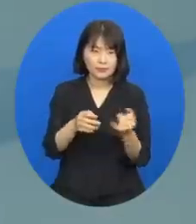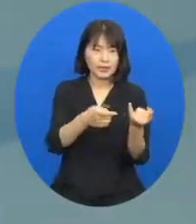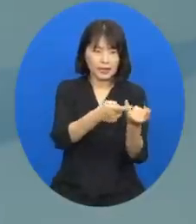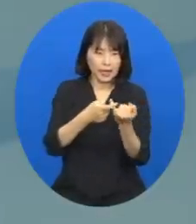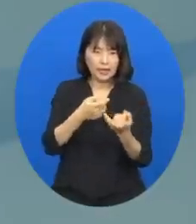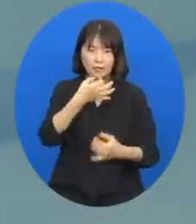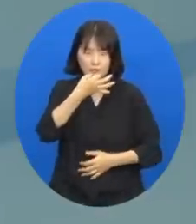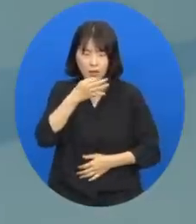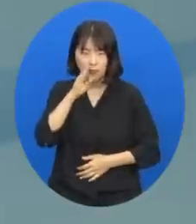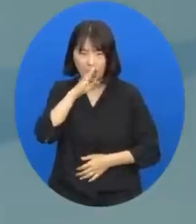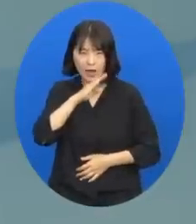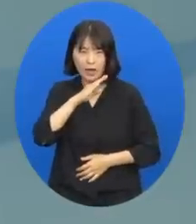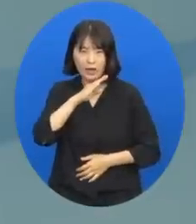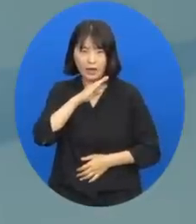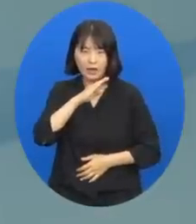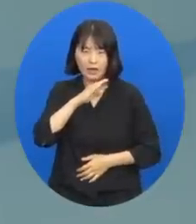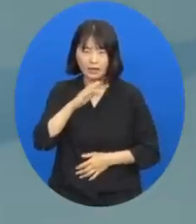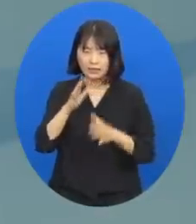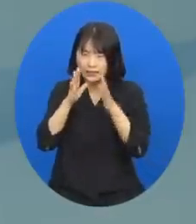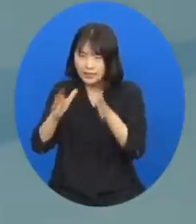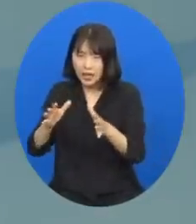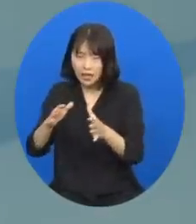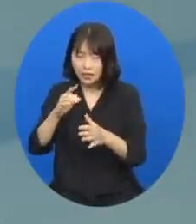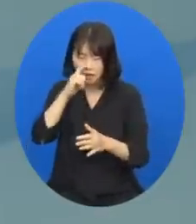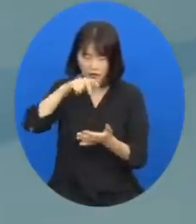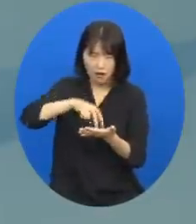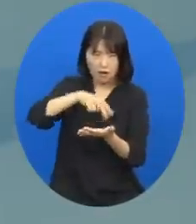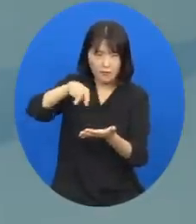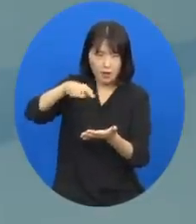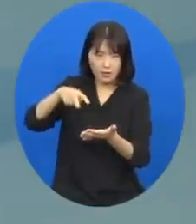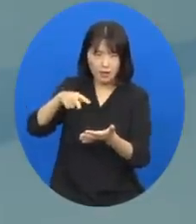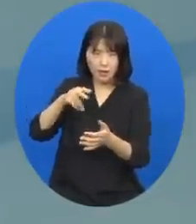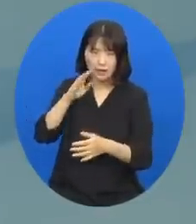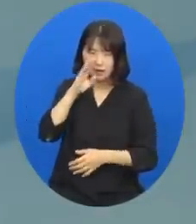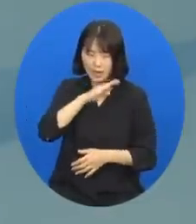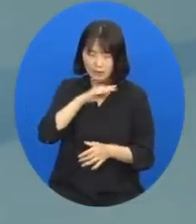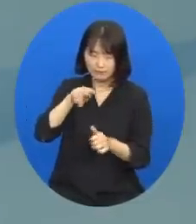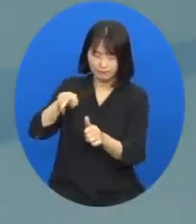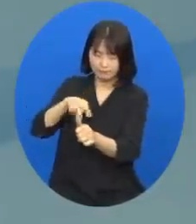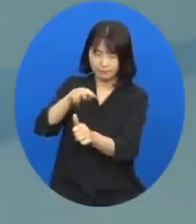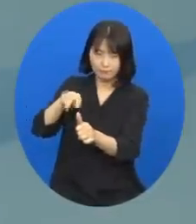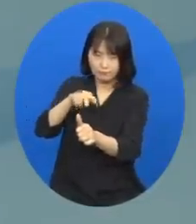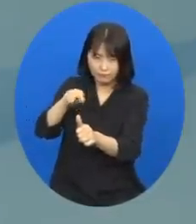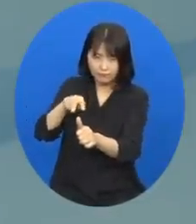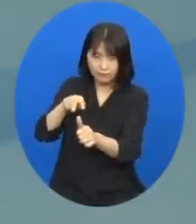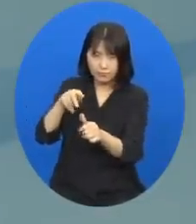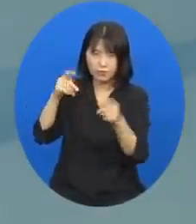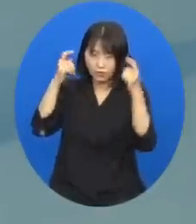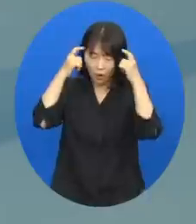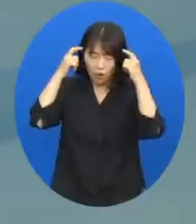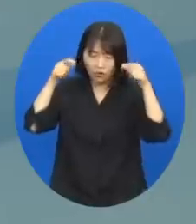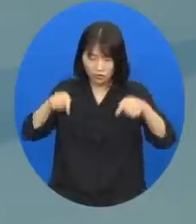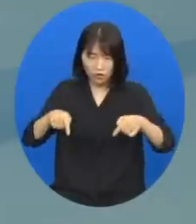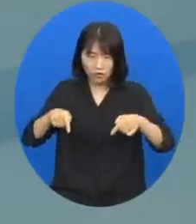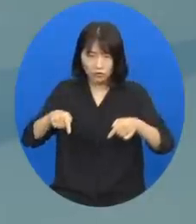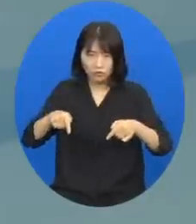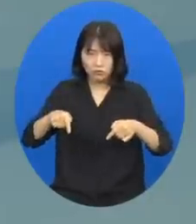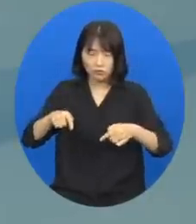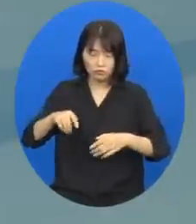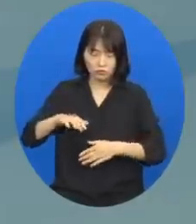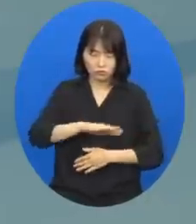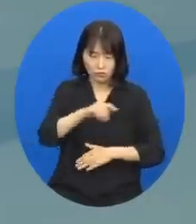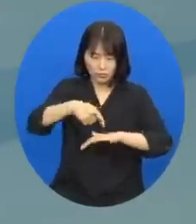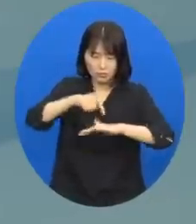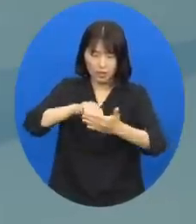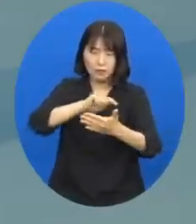방탕과 악한 시선이 것이기에 못과 교만과 어리석음이 우리의 인간의 부패한 마음 가운데